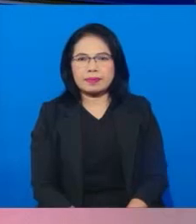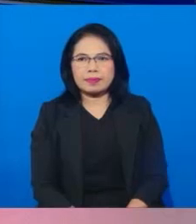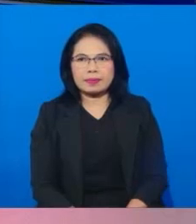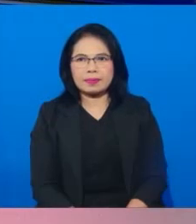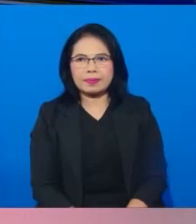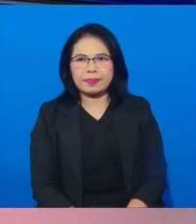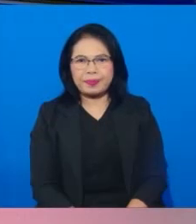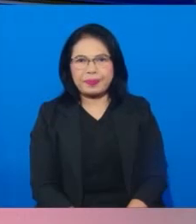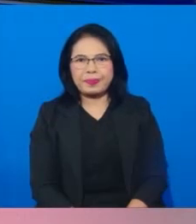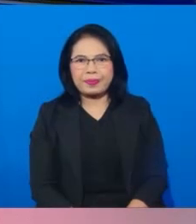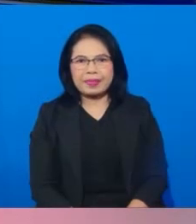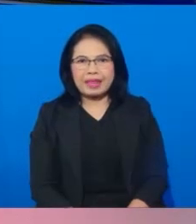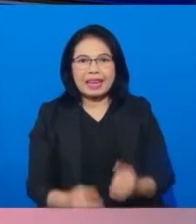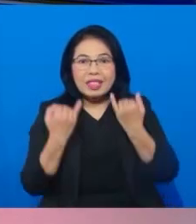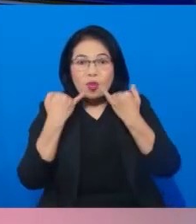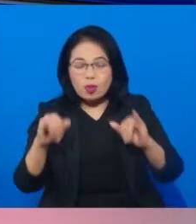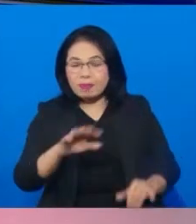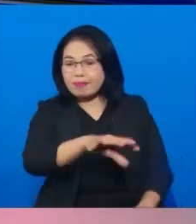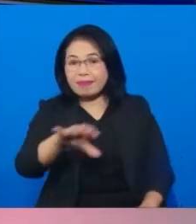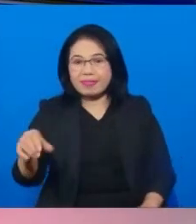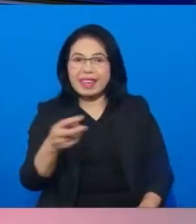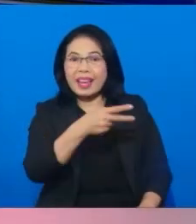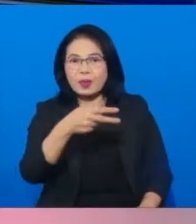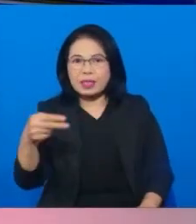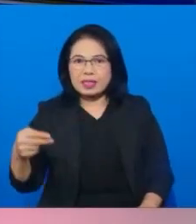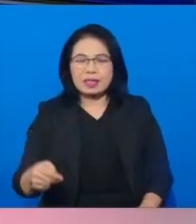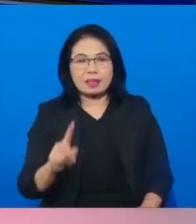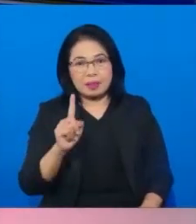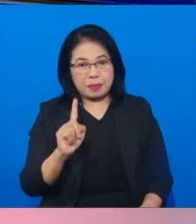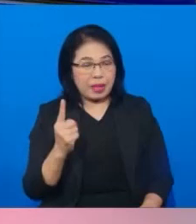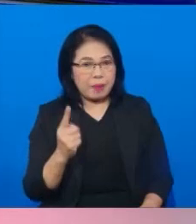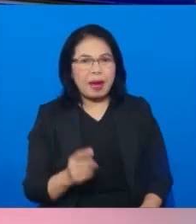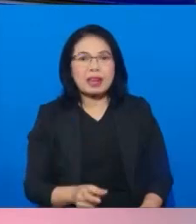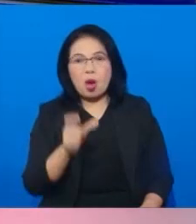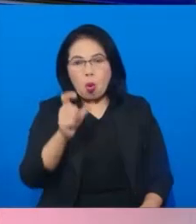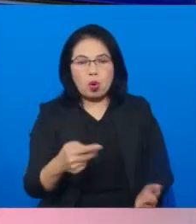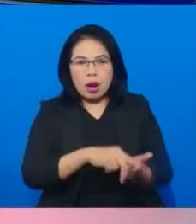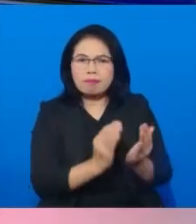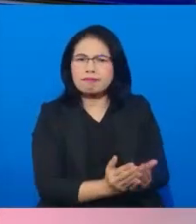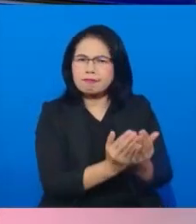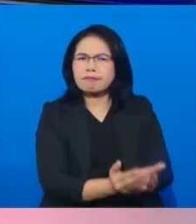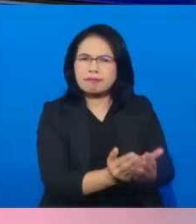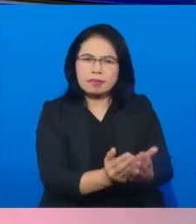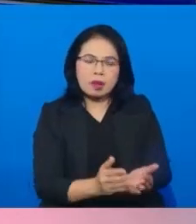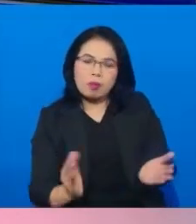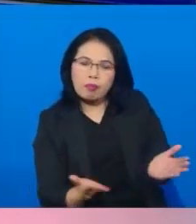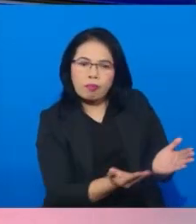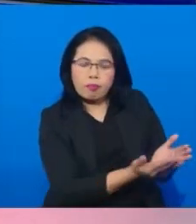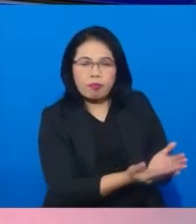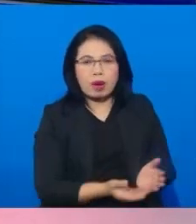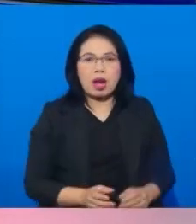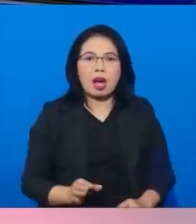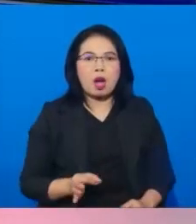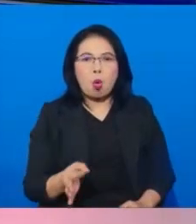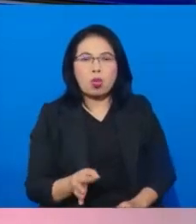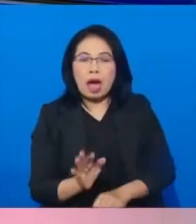Kita ke informasi dari sejumlah daerah di tanah air. Yang pertama ada seorang penumpang kapal yang baru saja bersandar di dermaga Pelabuhan Nusantara, Kota Parepare, Sulawesi